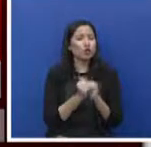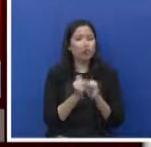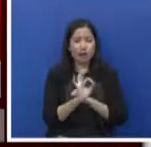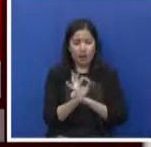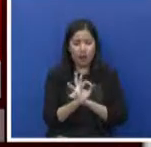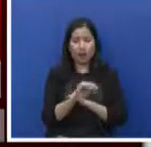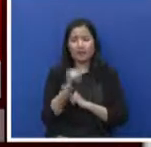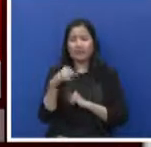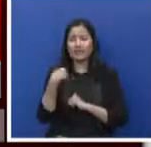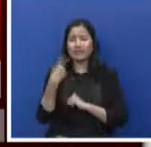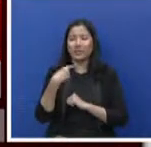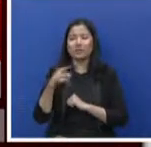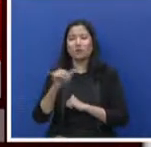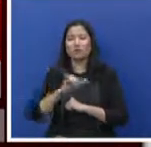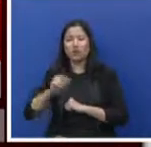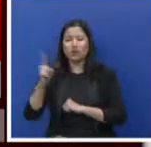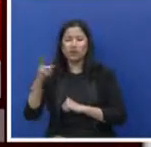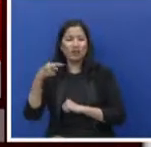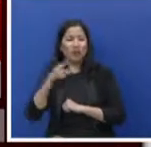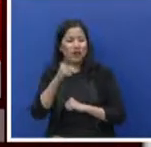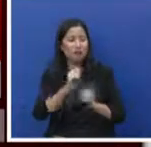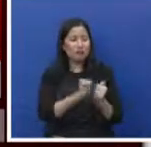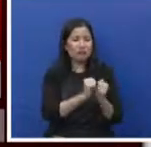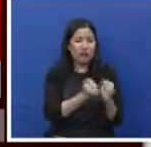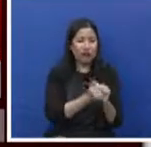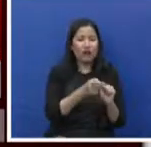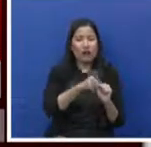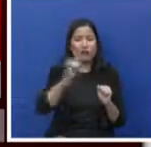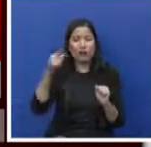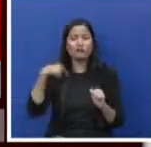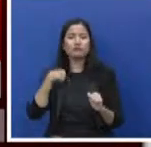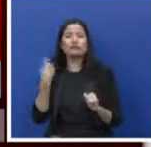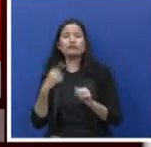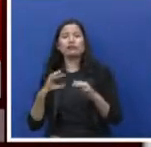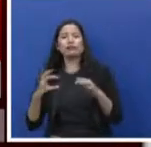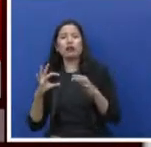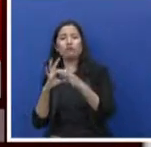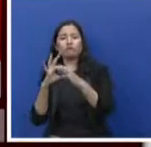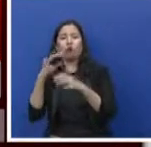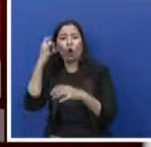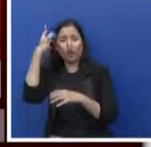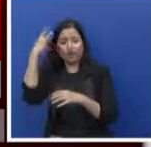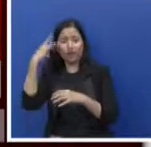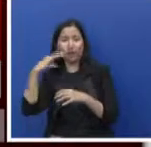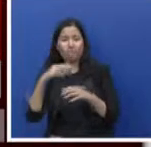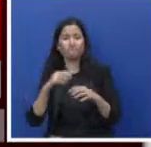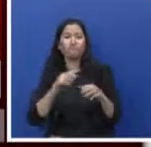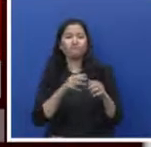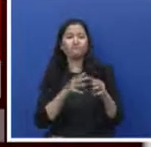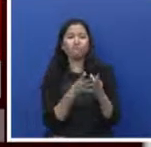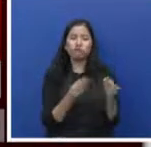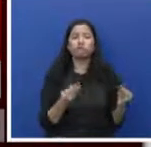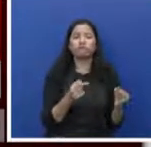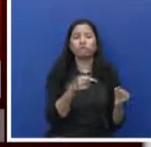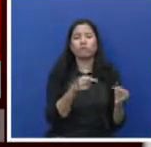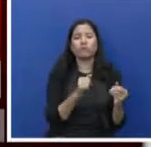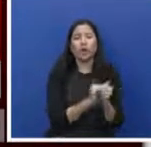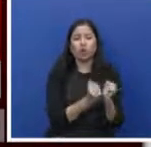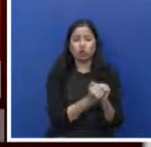Gojek menyelesaikan masalah bersama kalau kita biasanya. Berapa banyak sih Bung Jonathan untuk SDM yang dibutuhkan dalam